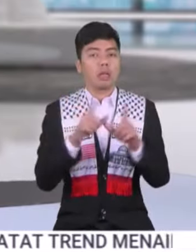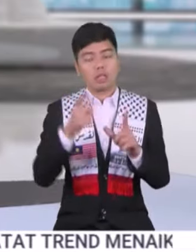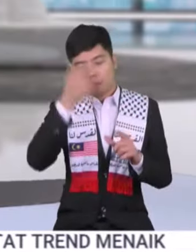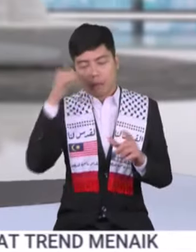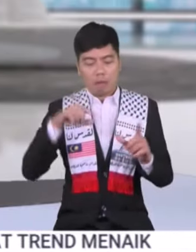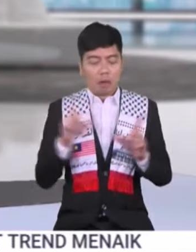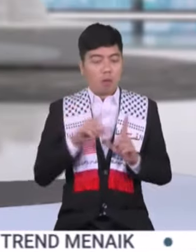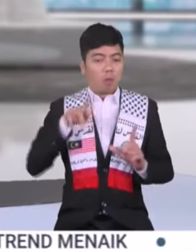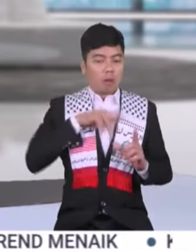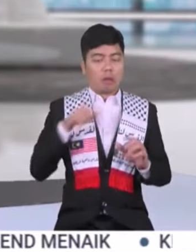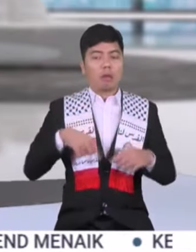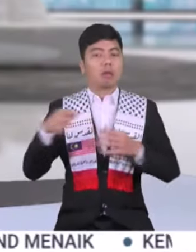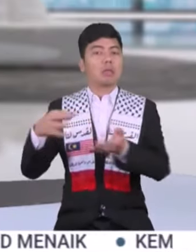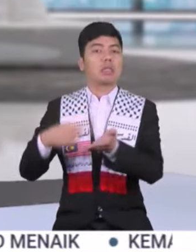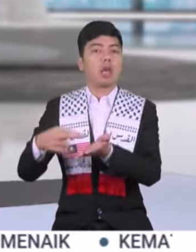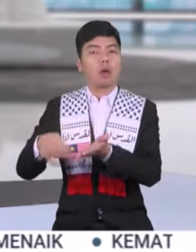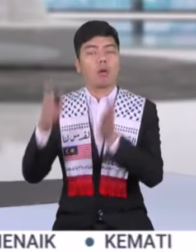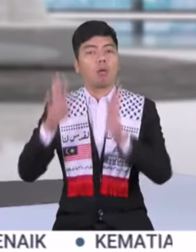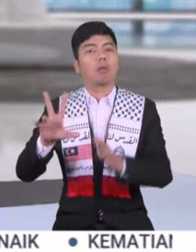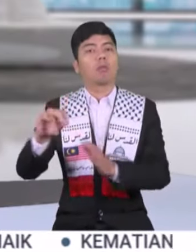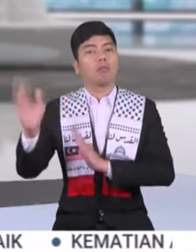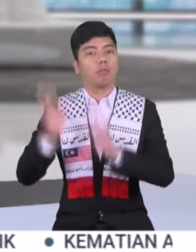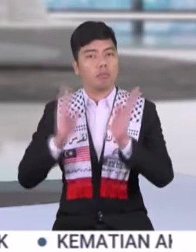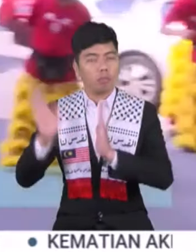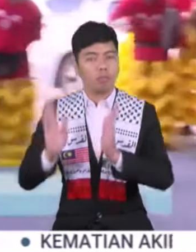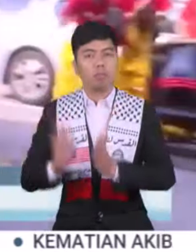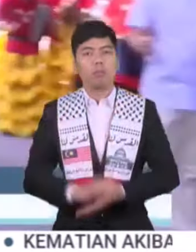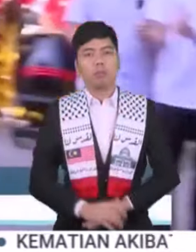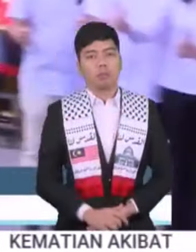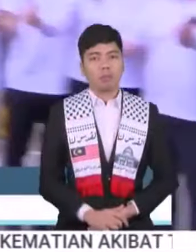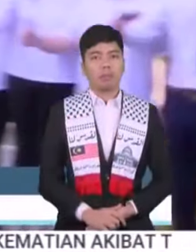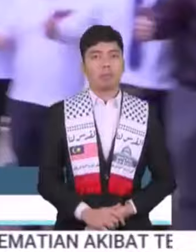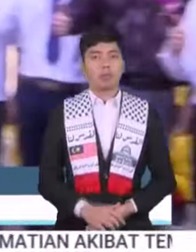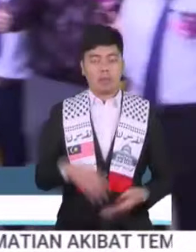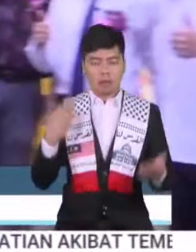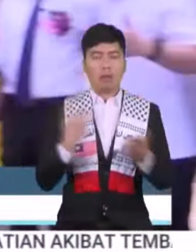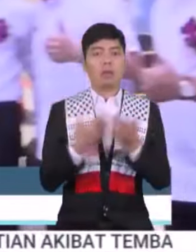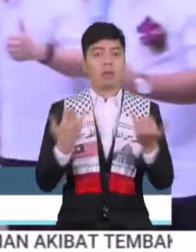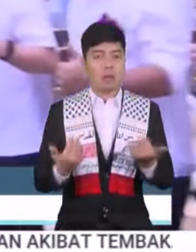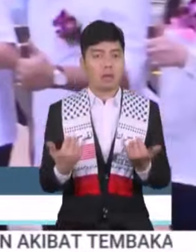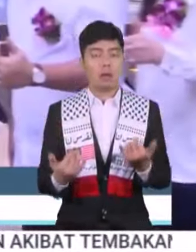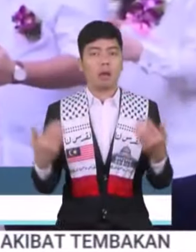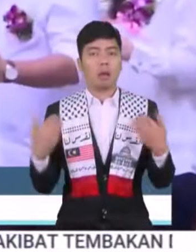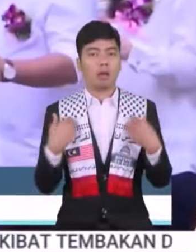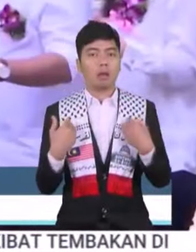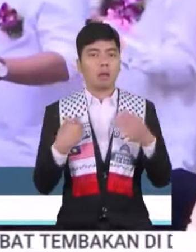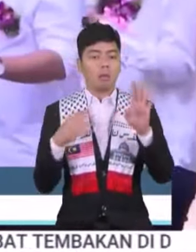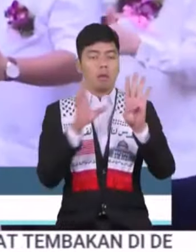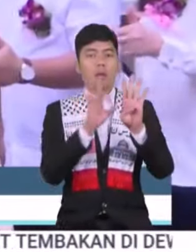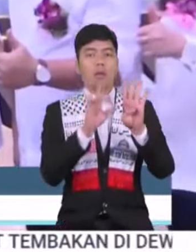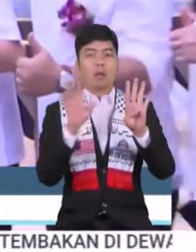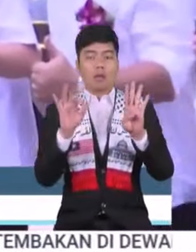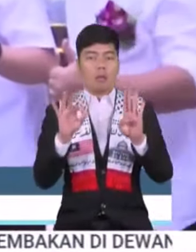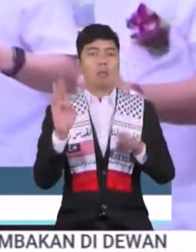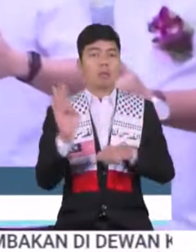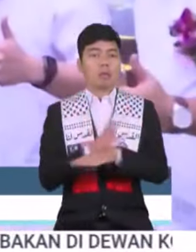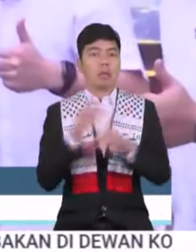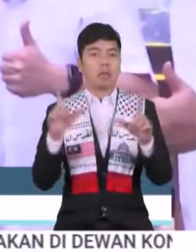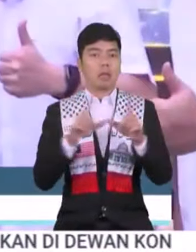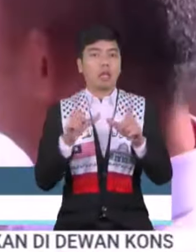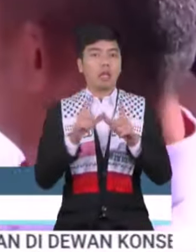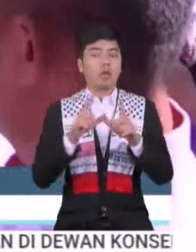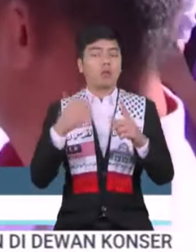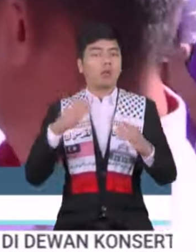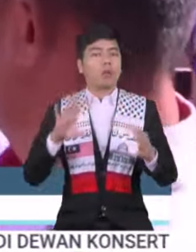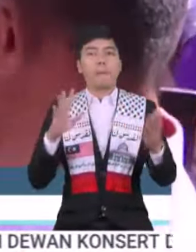menyewakannya kepada warga asing sehingga kini 489 lesen peniaga tempatan telah